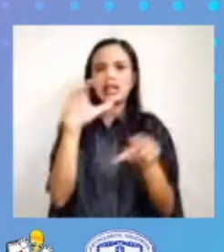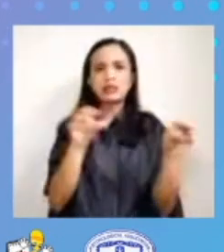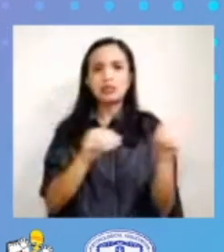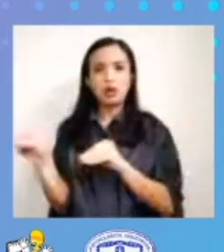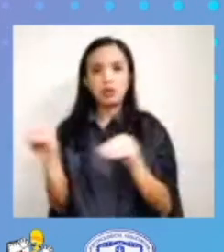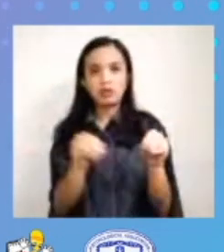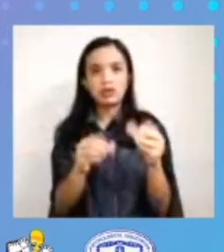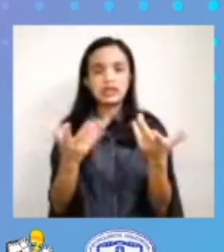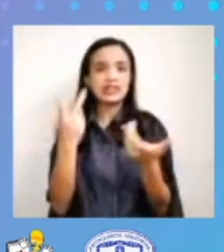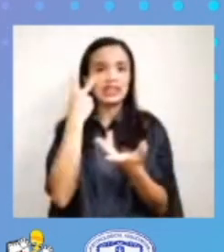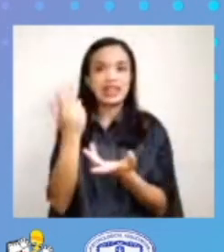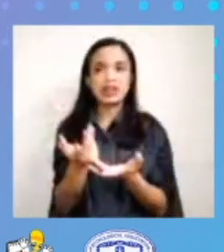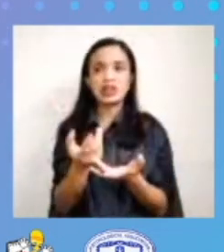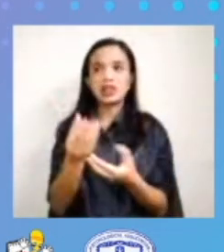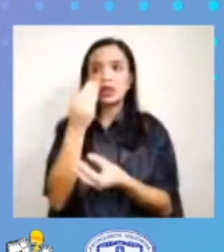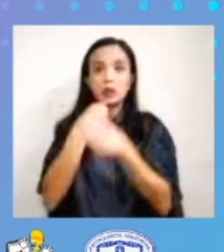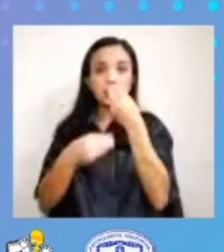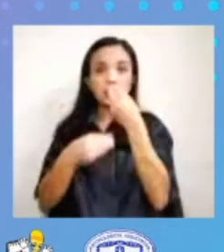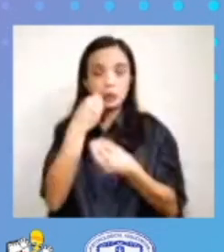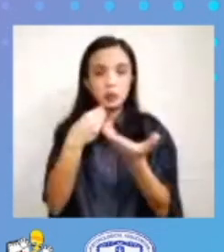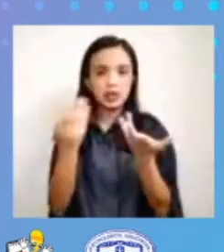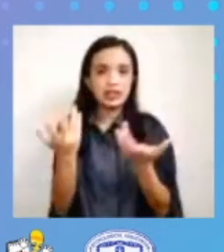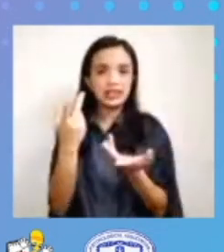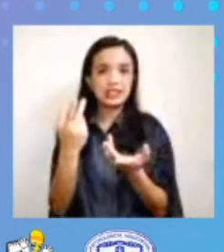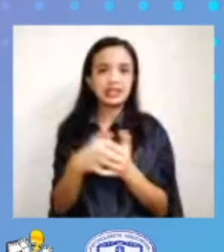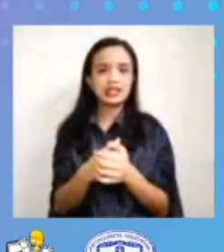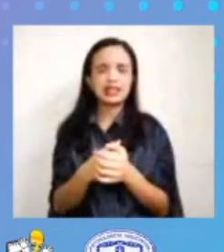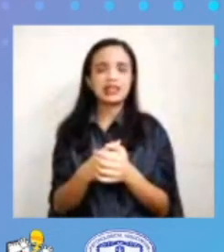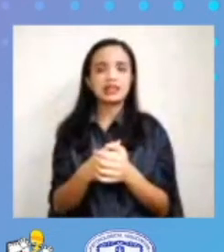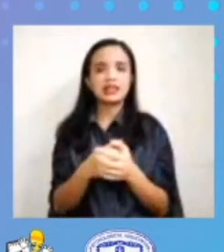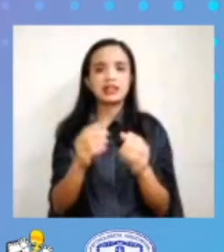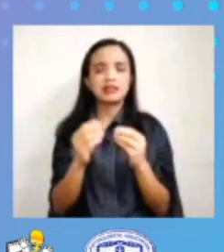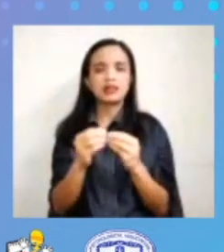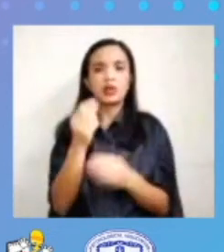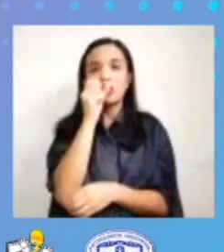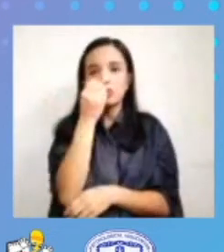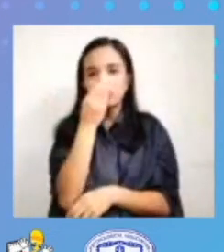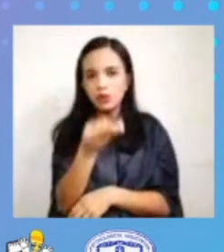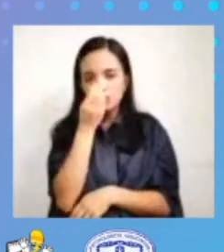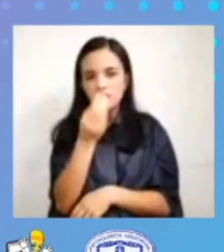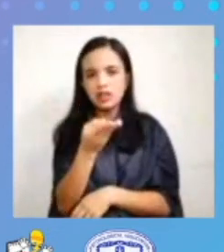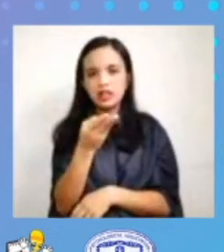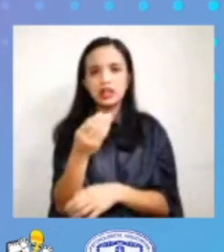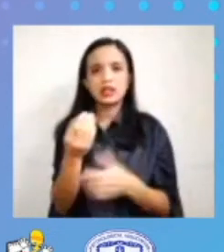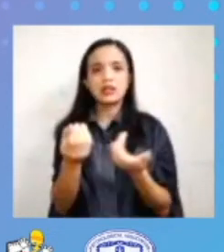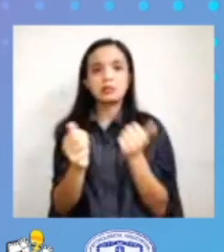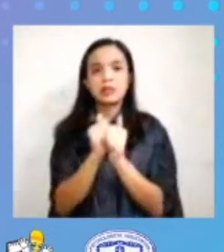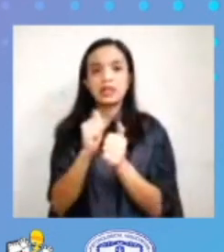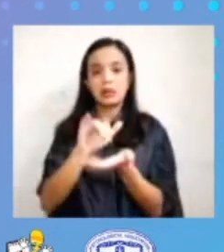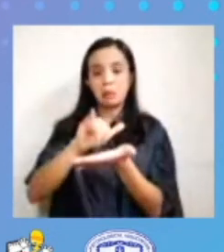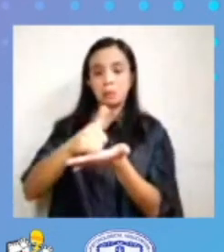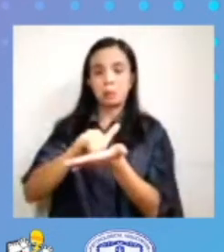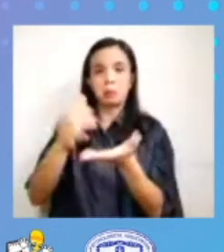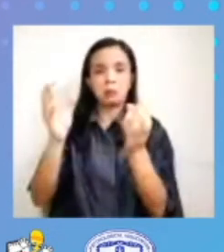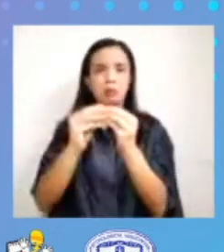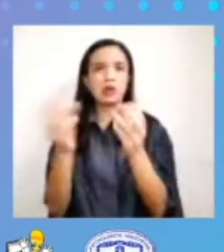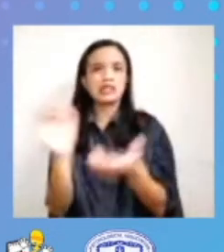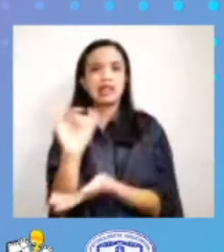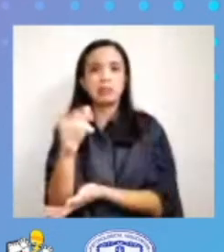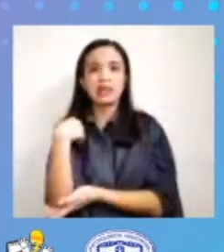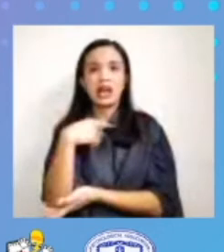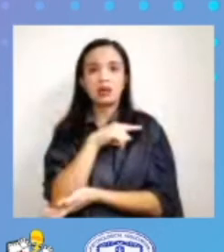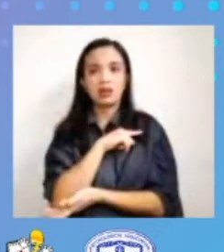sa gym, sa totoo lang. Pero dahil hindi na po kami makakapunta sa gym, we started learning more about how to